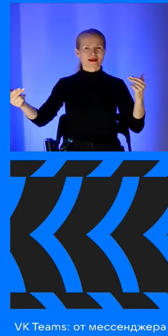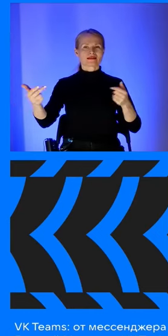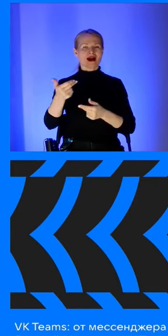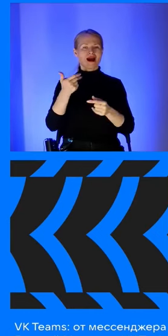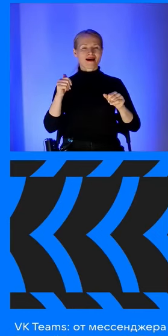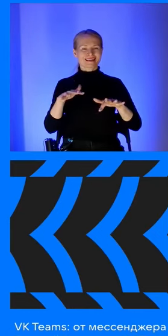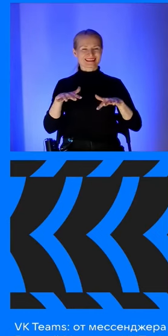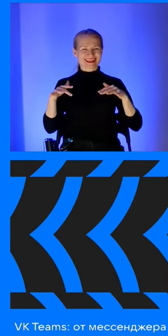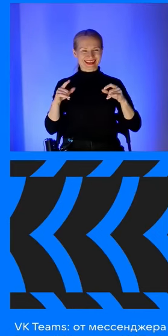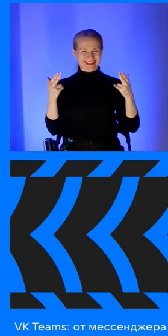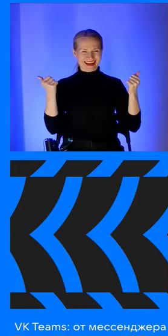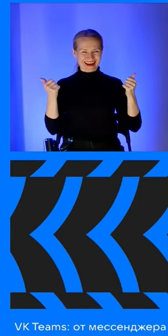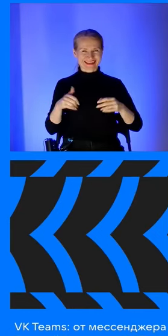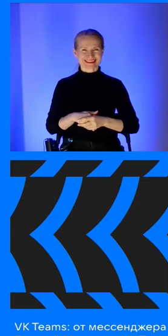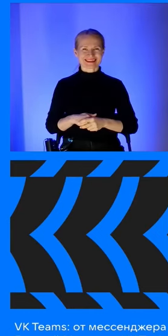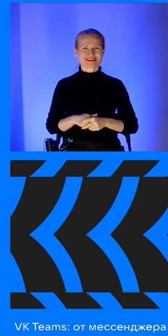Хоть для тебя.